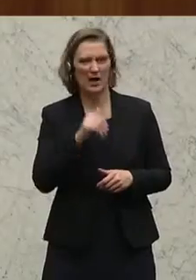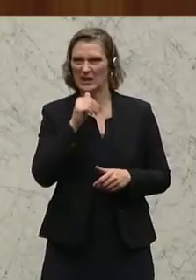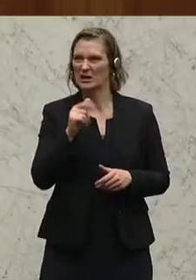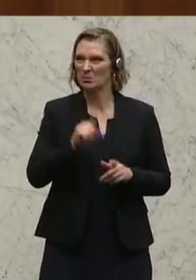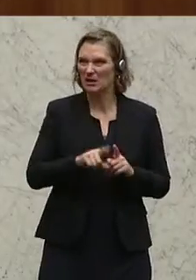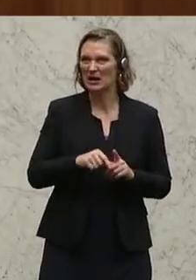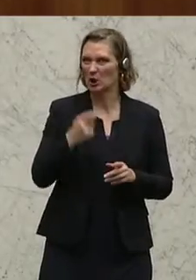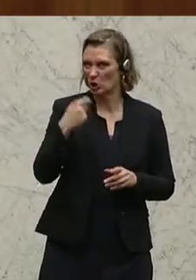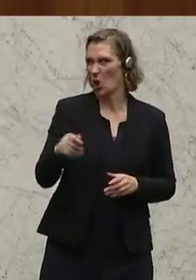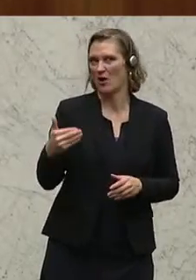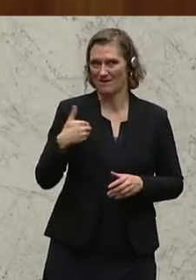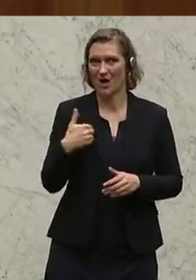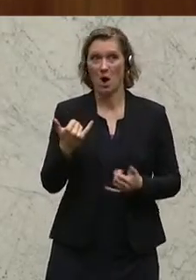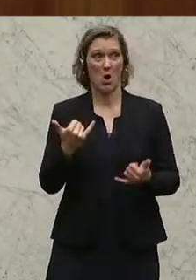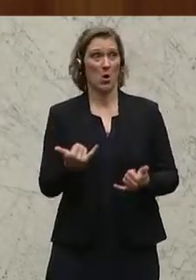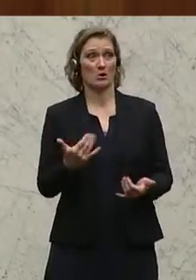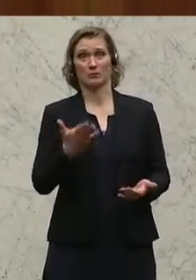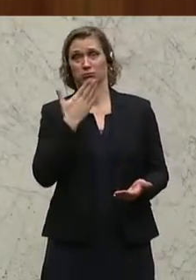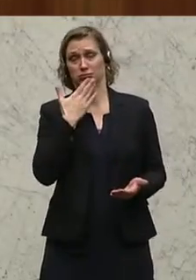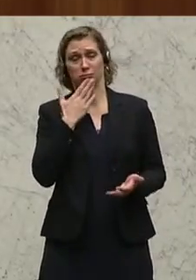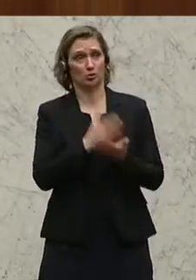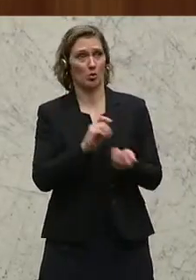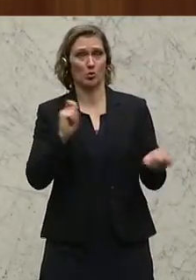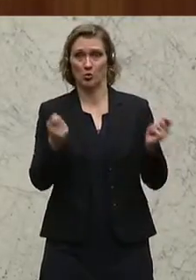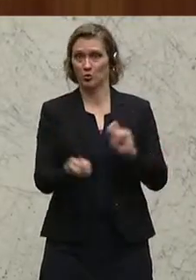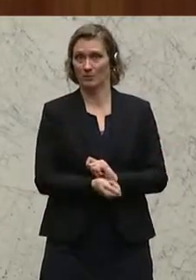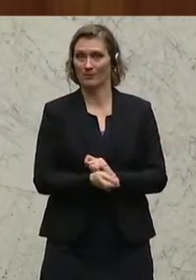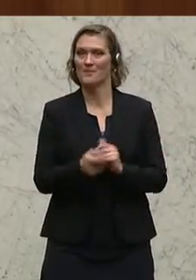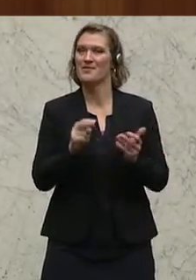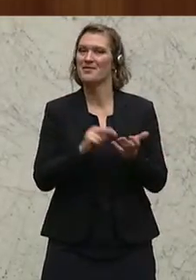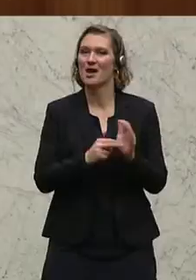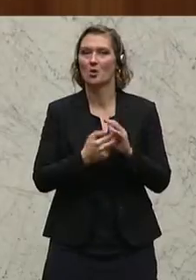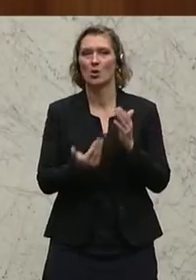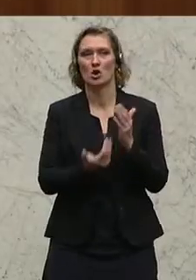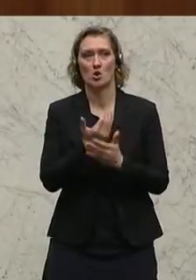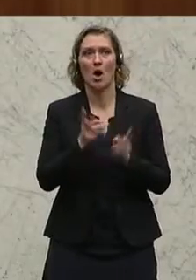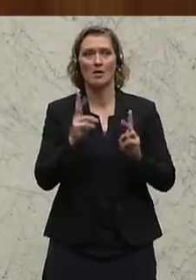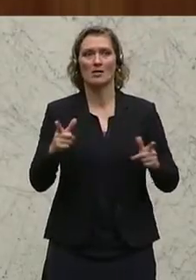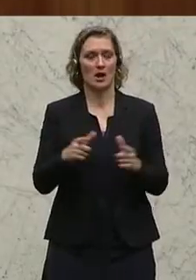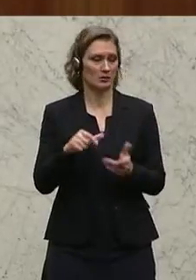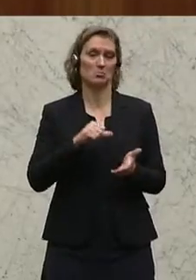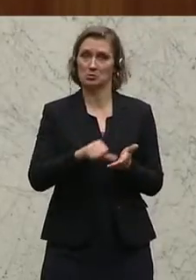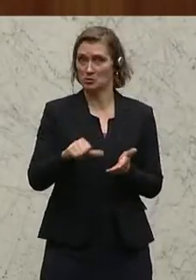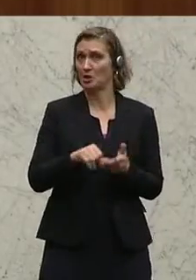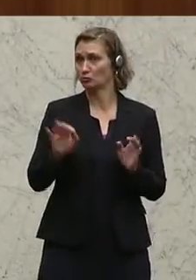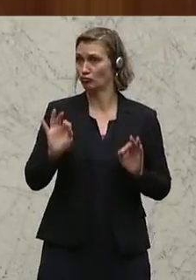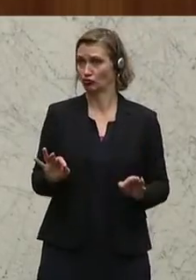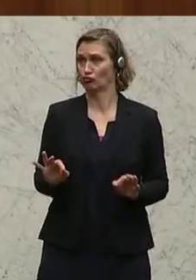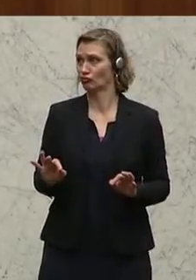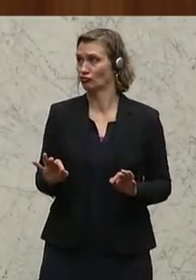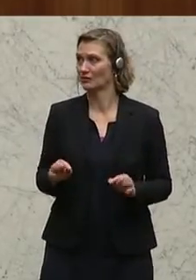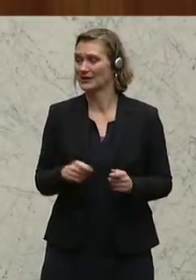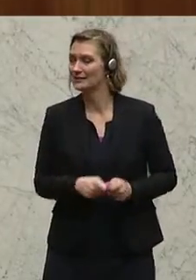finanzierende Variante. Heute ist das anders geworden. Die neuen Technologien sind leistbar geworden und